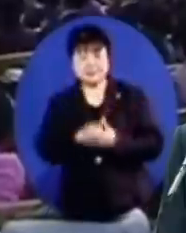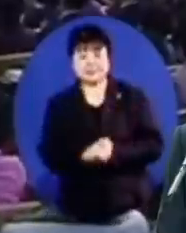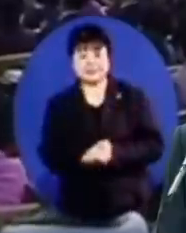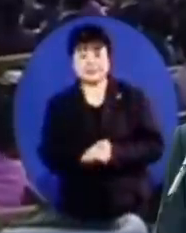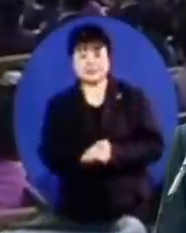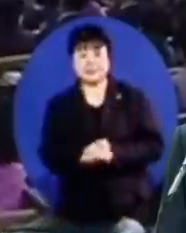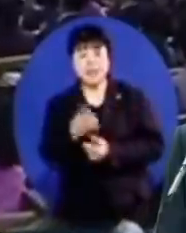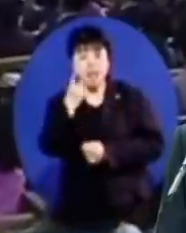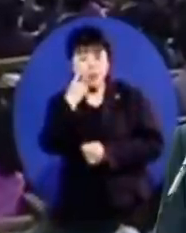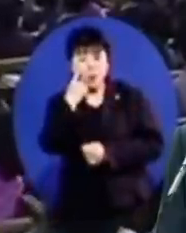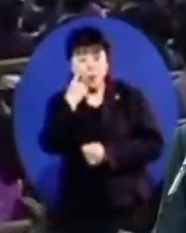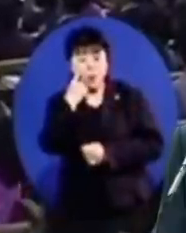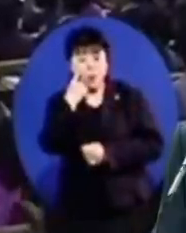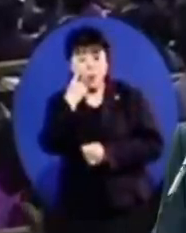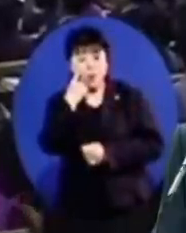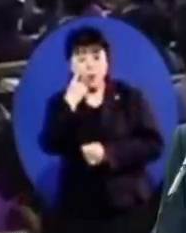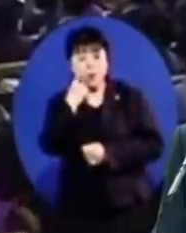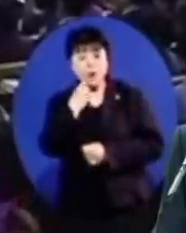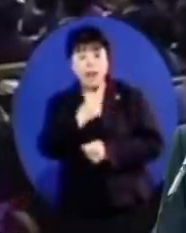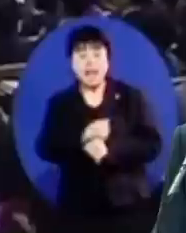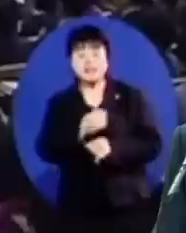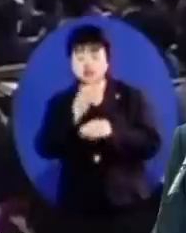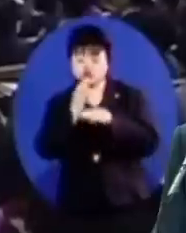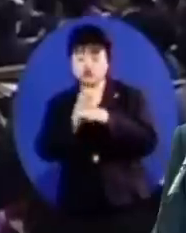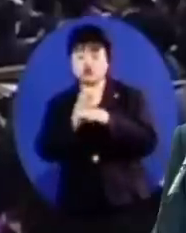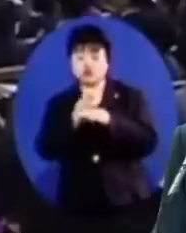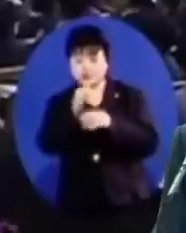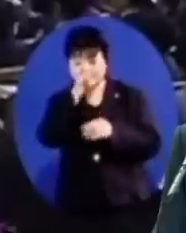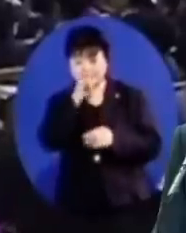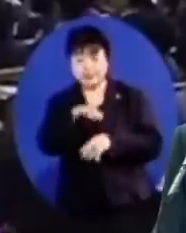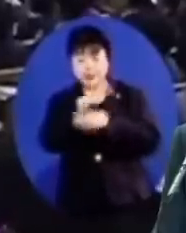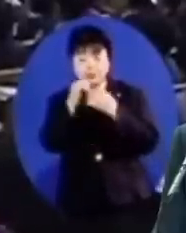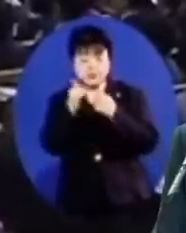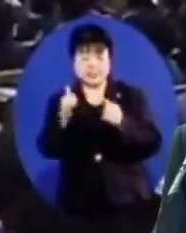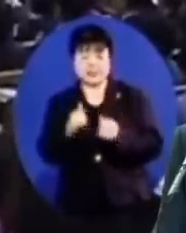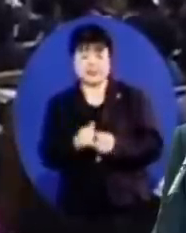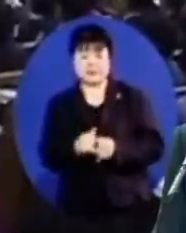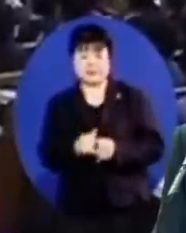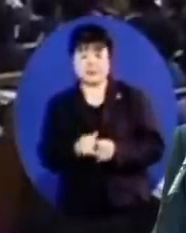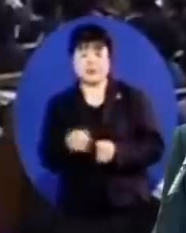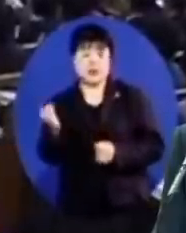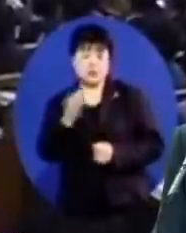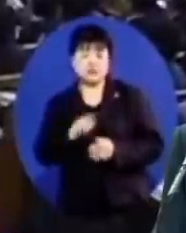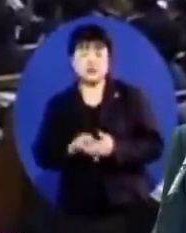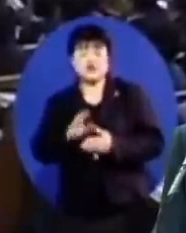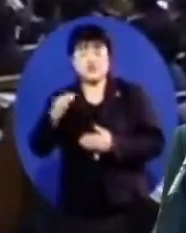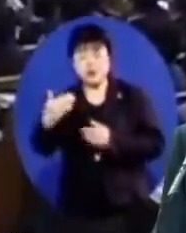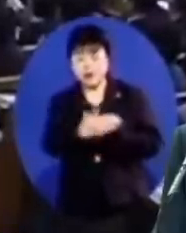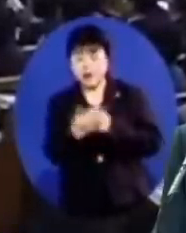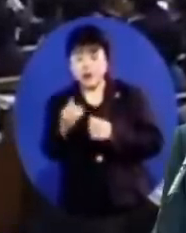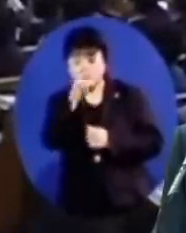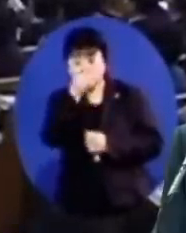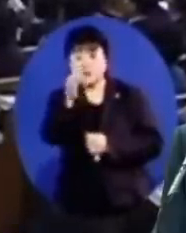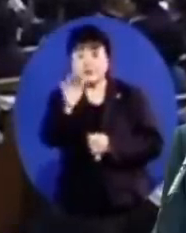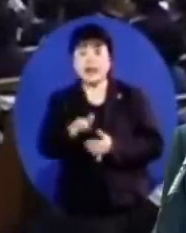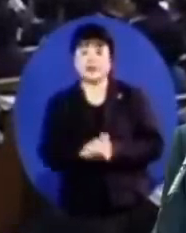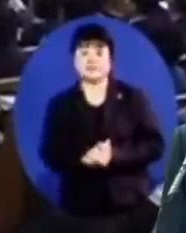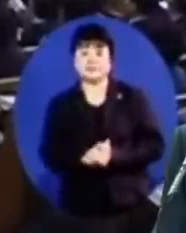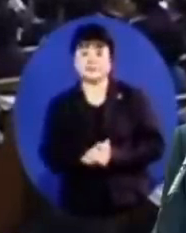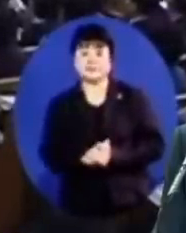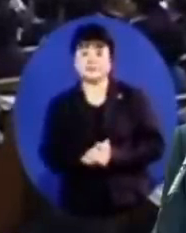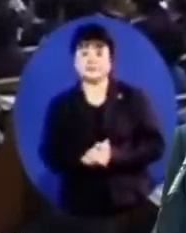해봐야 되고 또 하고 있습니다. 모든 사람이 아무리 부귀 영화 공명에 둘러싸여 있다 해도